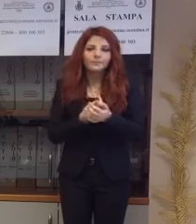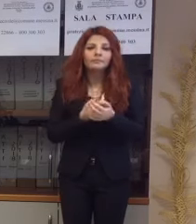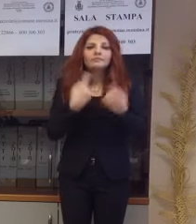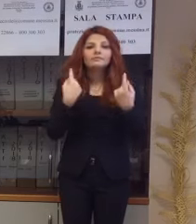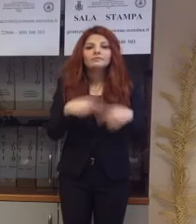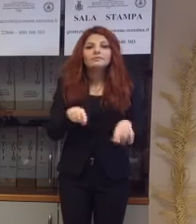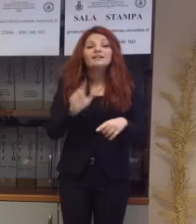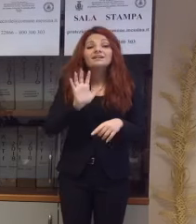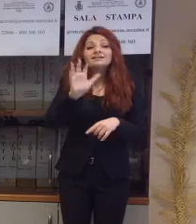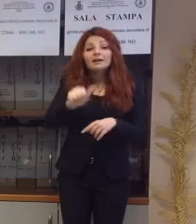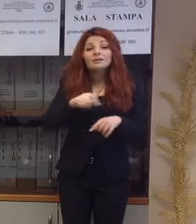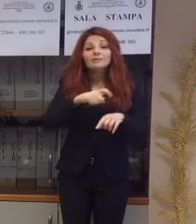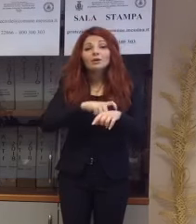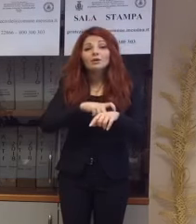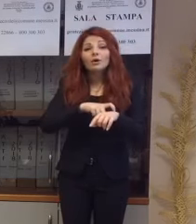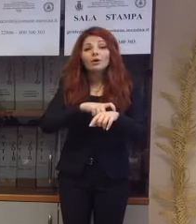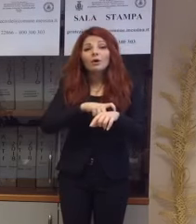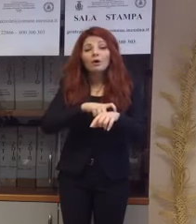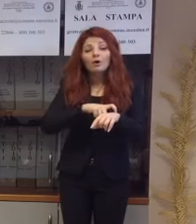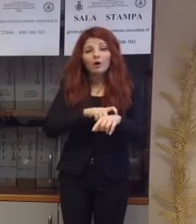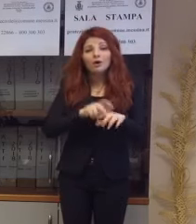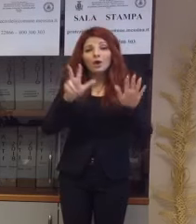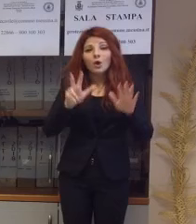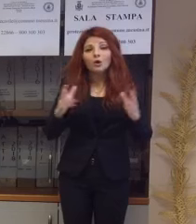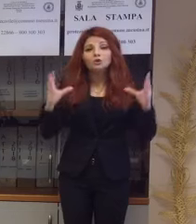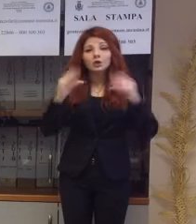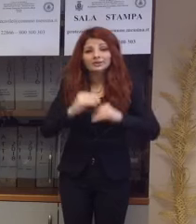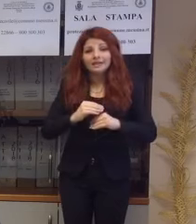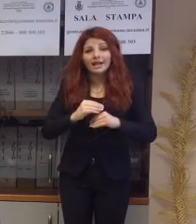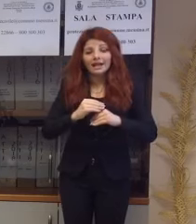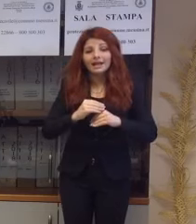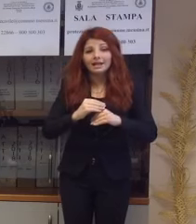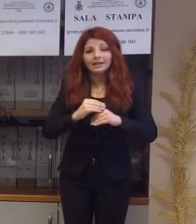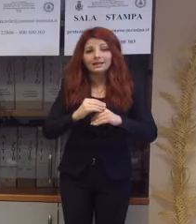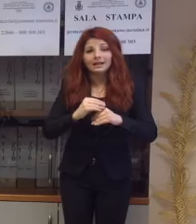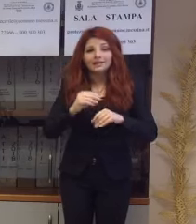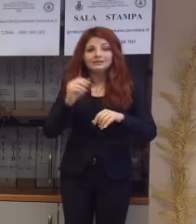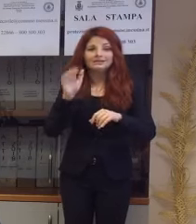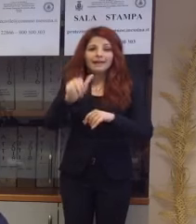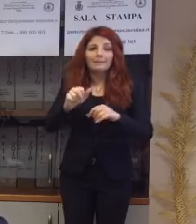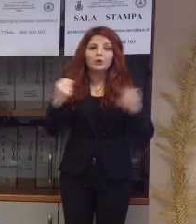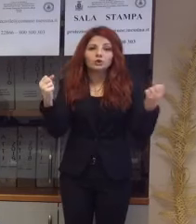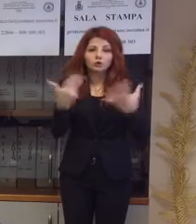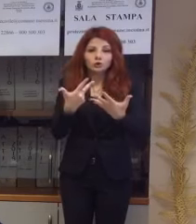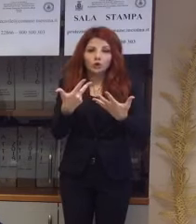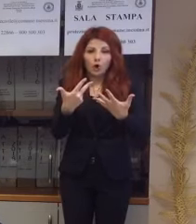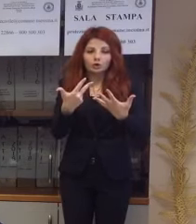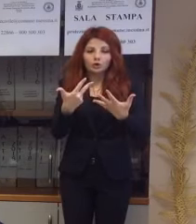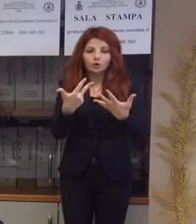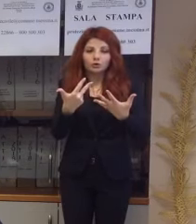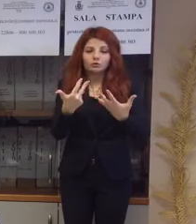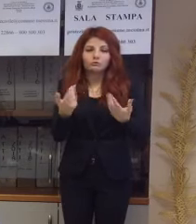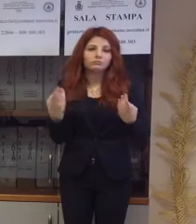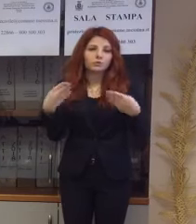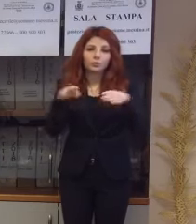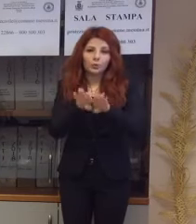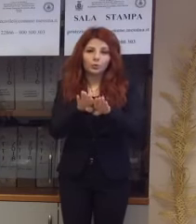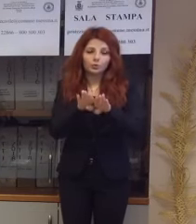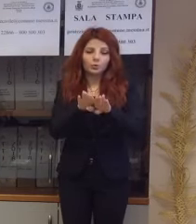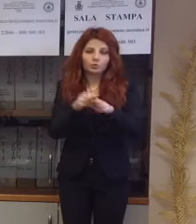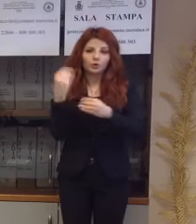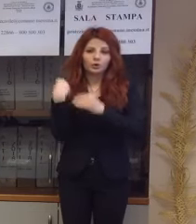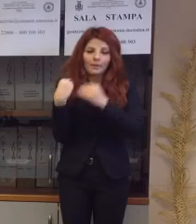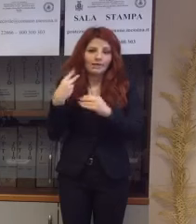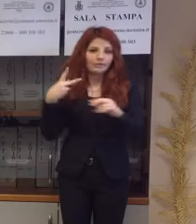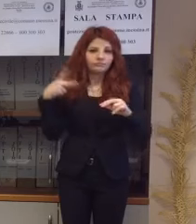alle ore 20 si chiude la fase delle stanze per quanto riguarda il sostegno alimentare. Poi ci